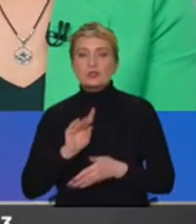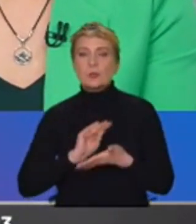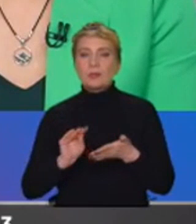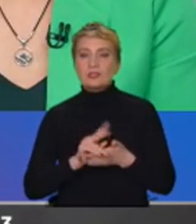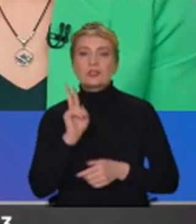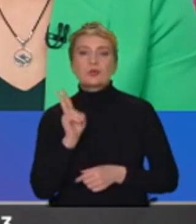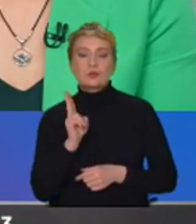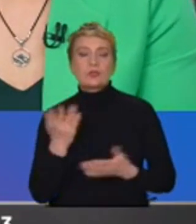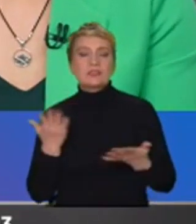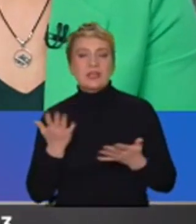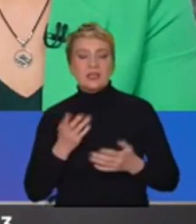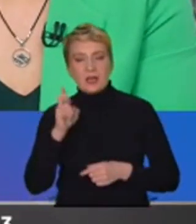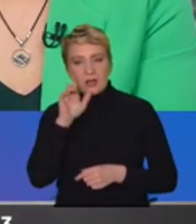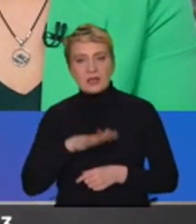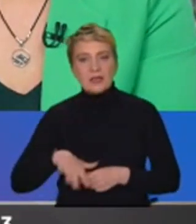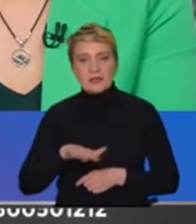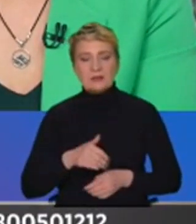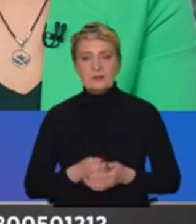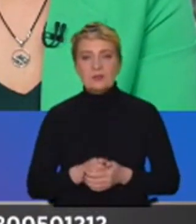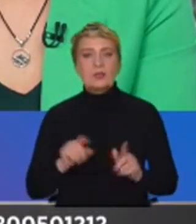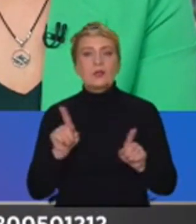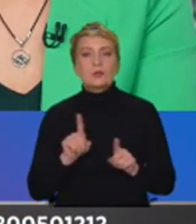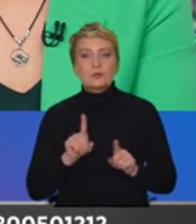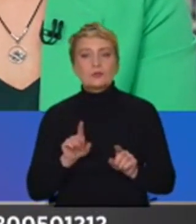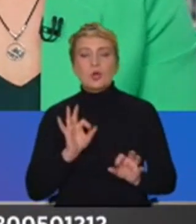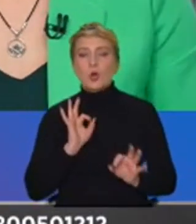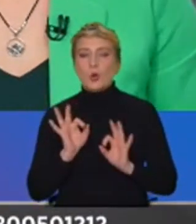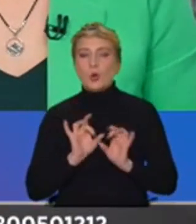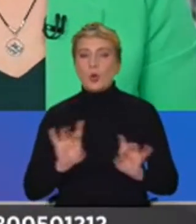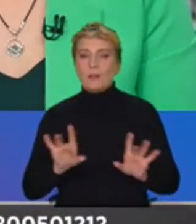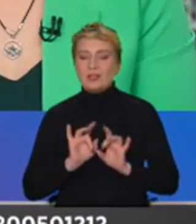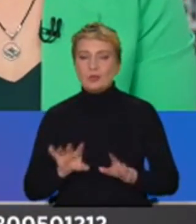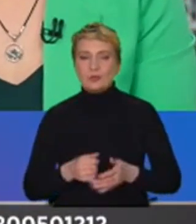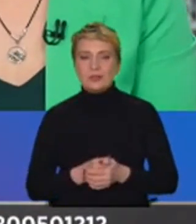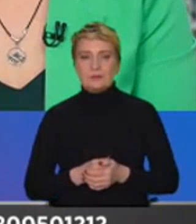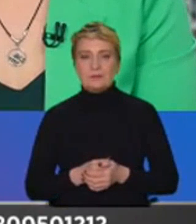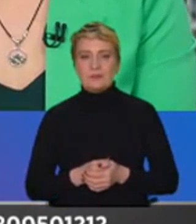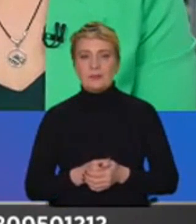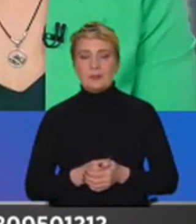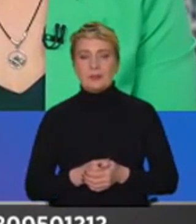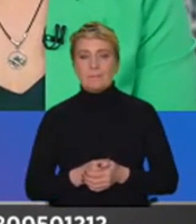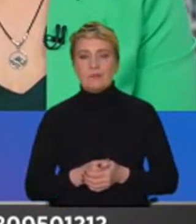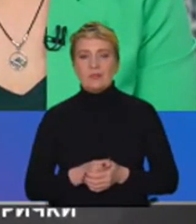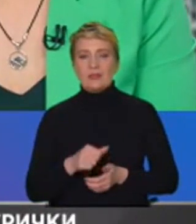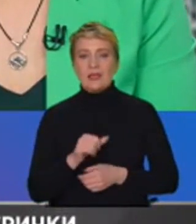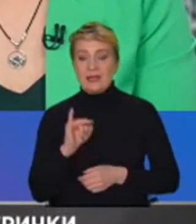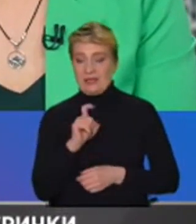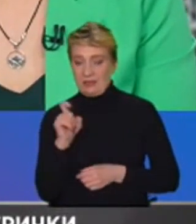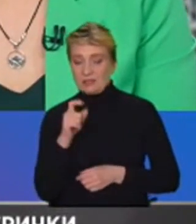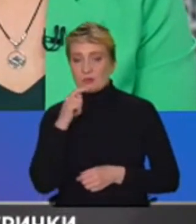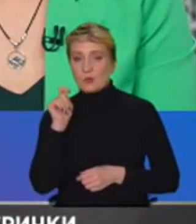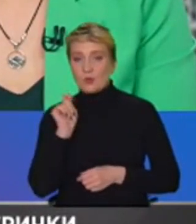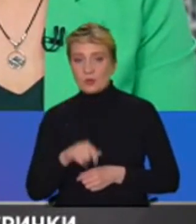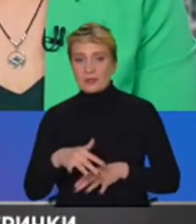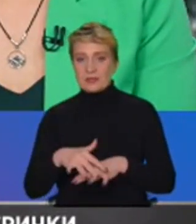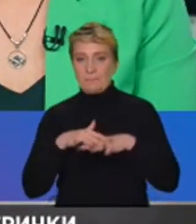из каких стран, что при этом комментируют, как? Найбільше, напевно, це саме з України, проте навіть